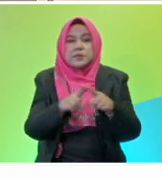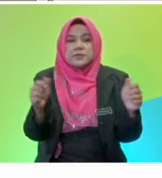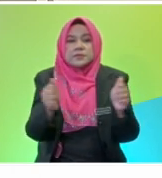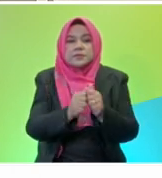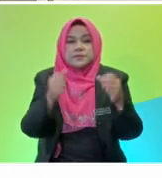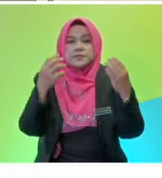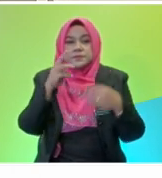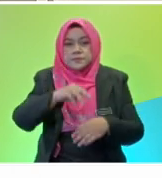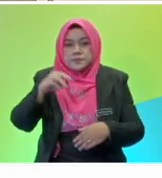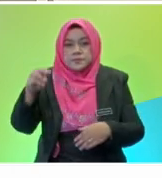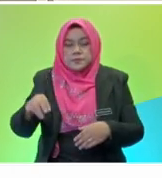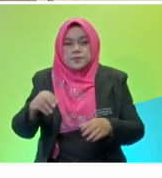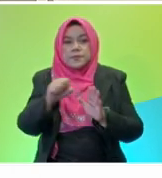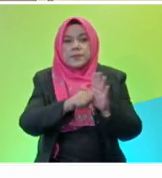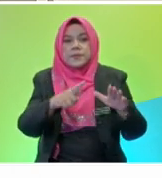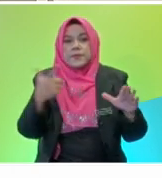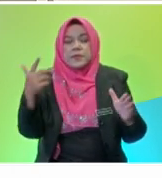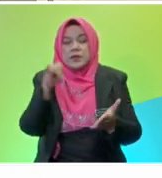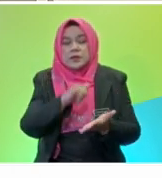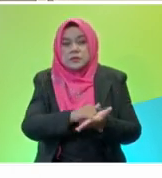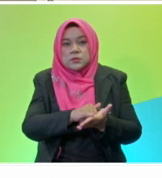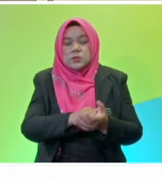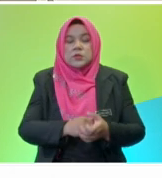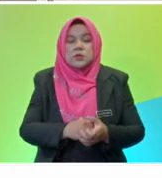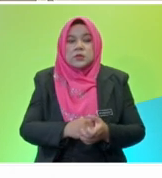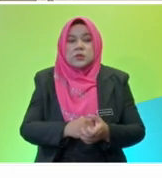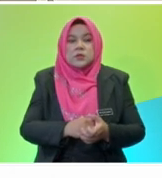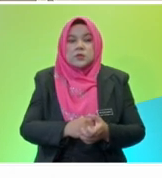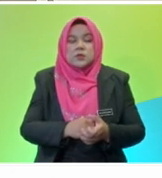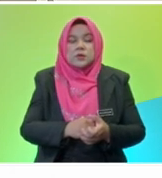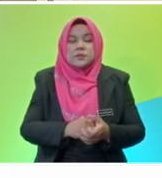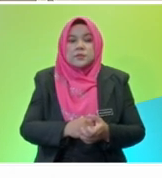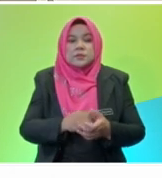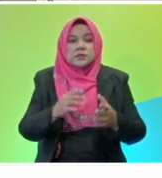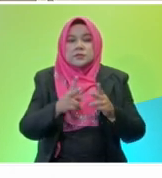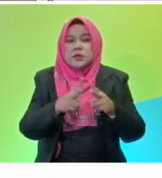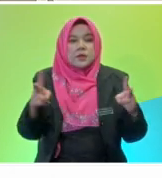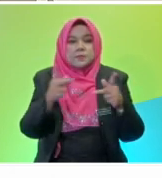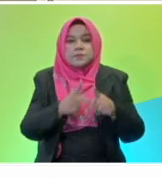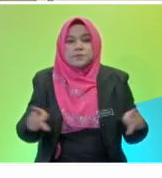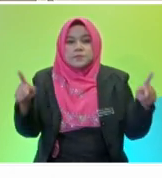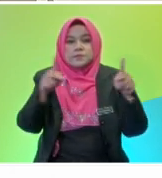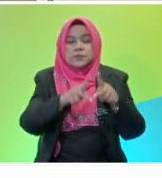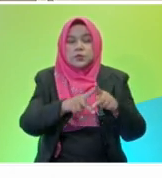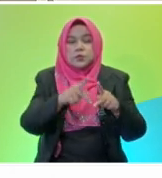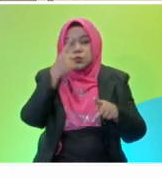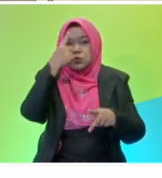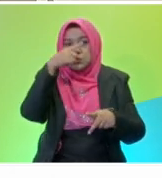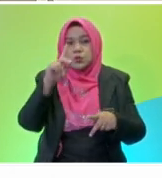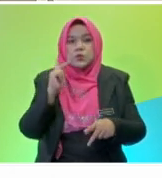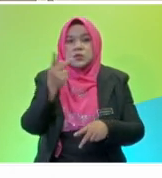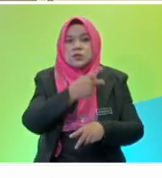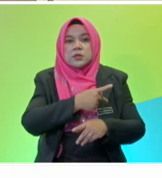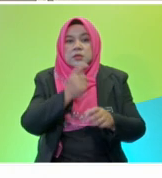pada kita catat Oke sangat penting lah untuk kita menentukan pada